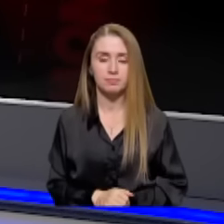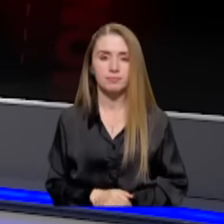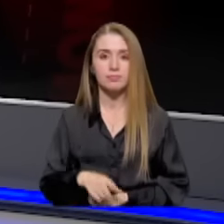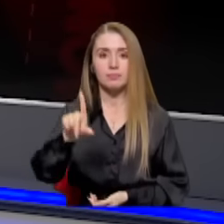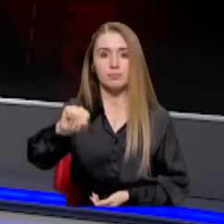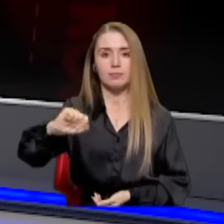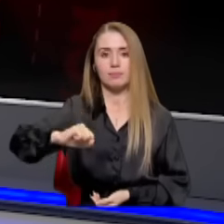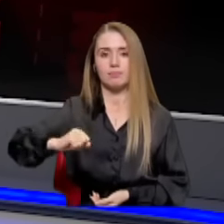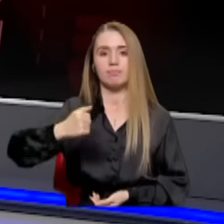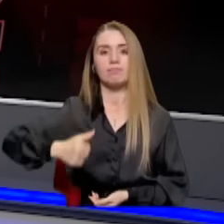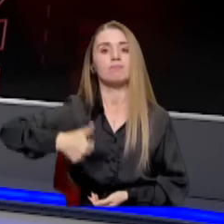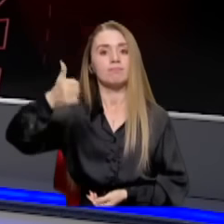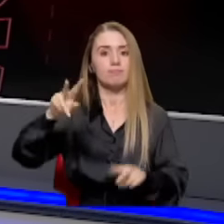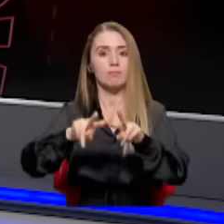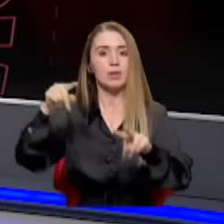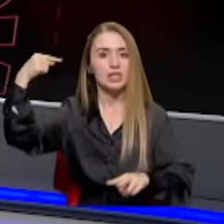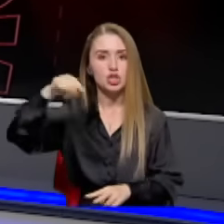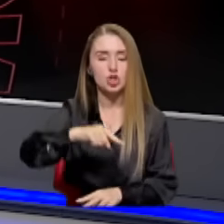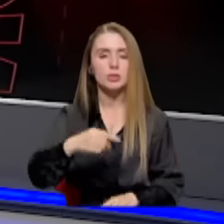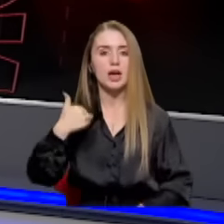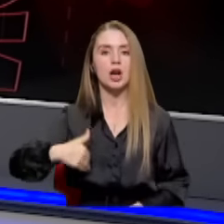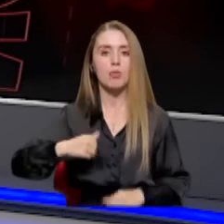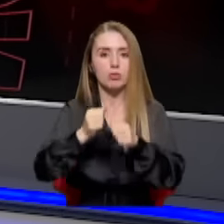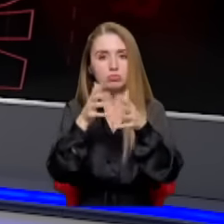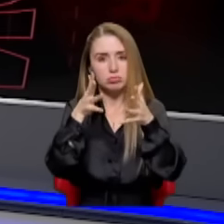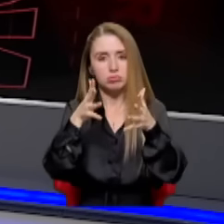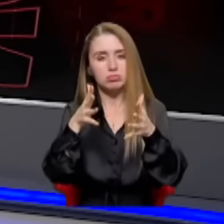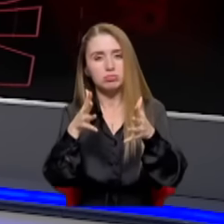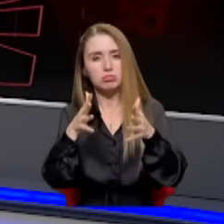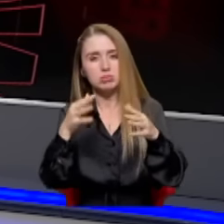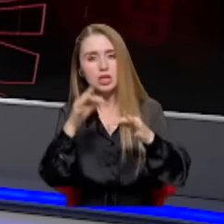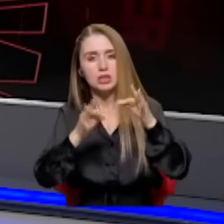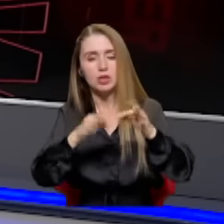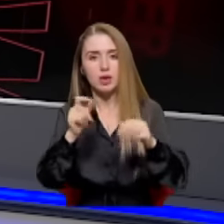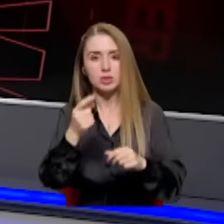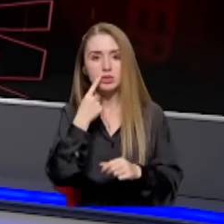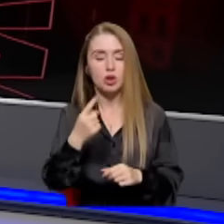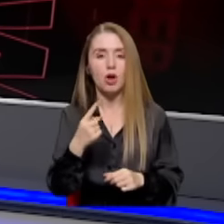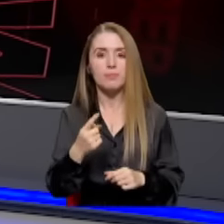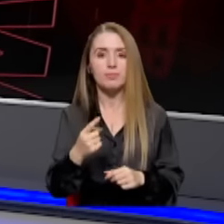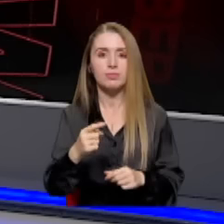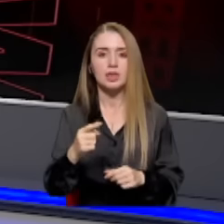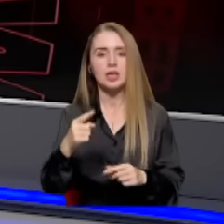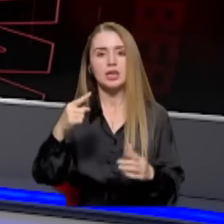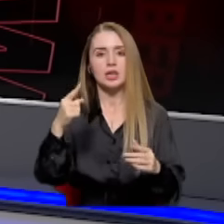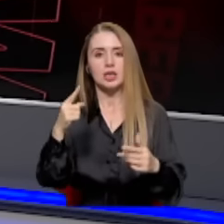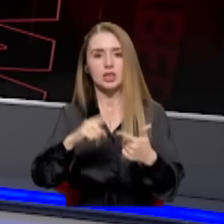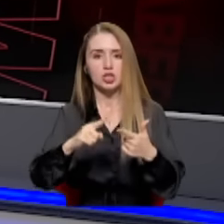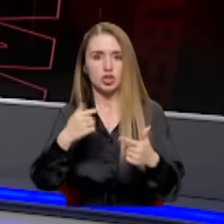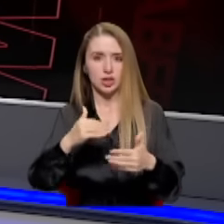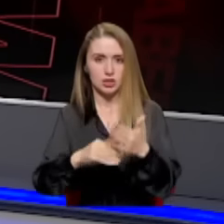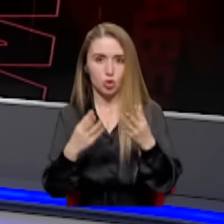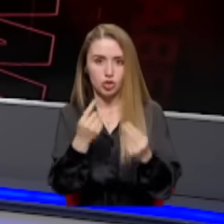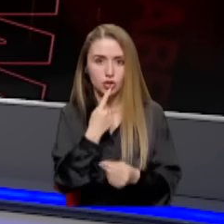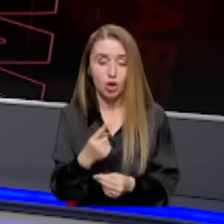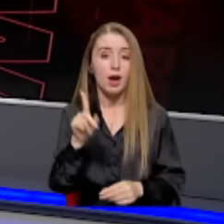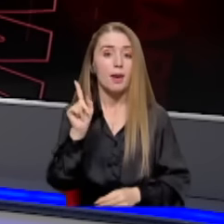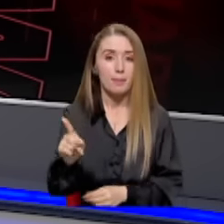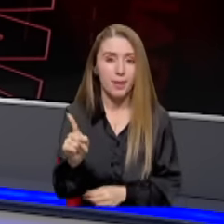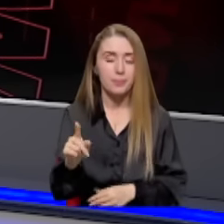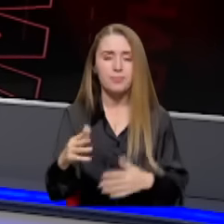Hazine ve Maliye Bakanı Mehmet Şimşek, kamu harcamalarında tasarrufun yılın ikinci yarısında devreye gireceğini açıklamıştı.